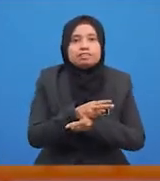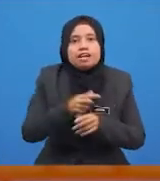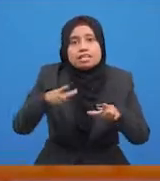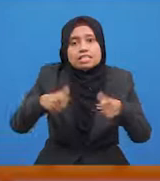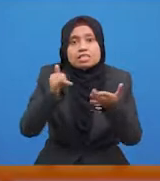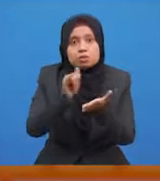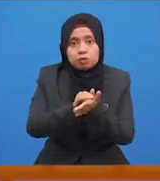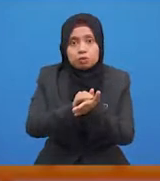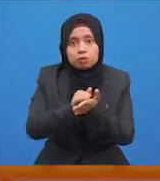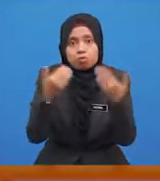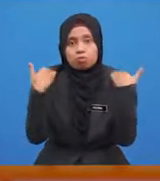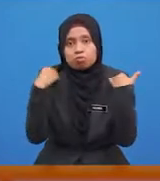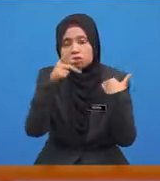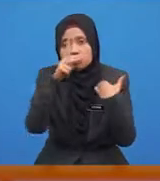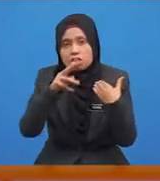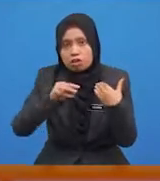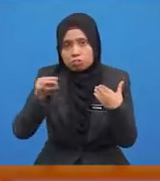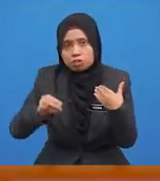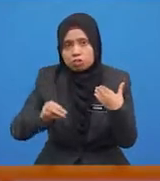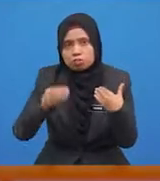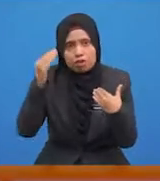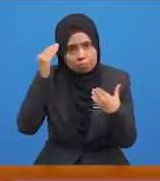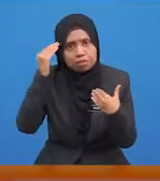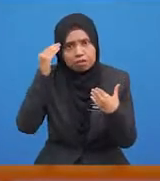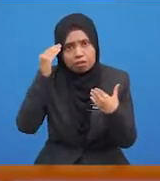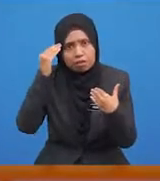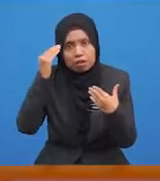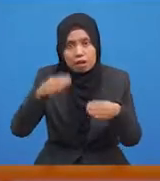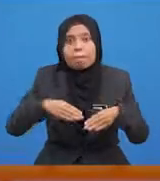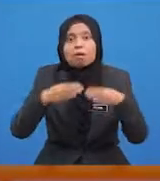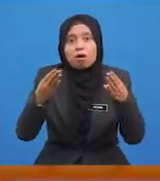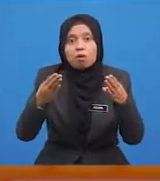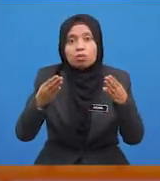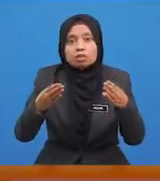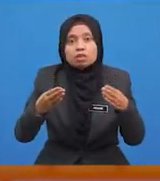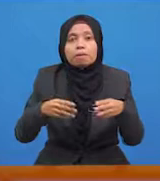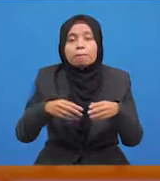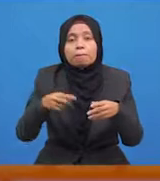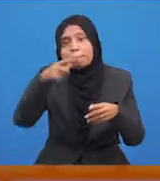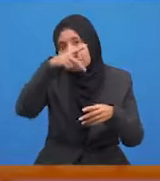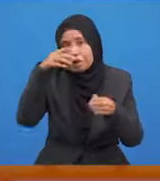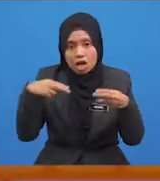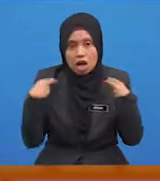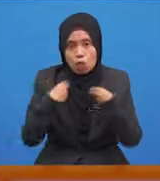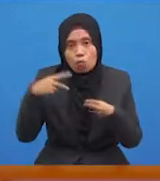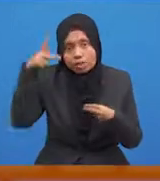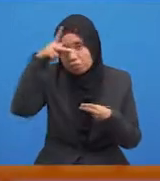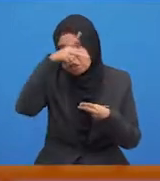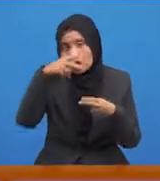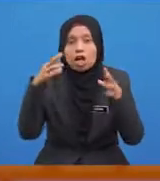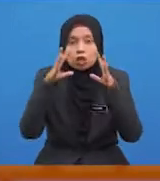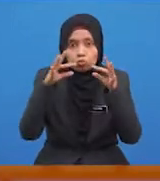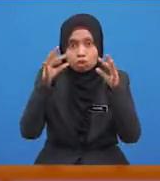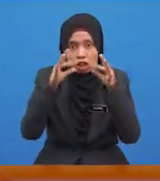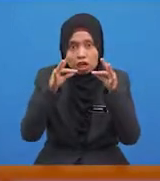Selain itu, adakah murid-murid mengetahui bahawa haiwan peliharaan seperti kucing